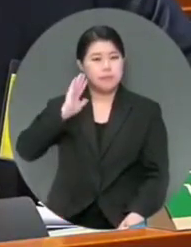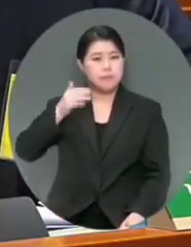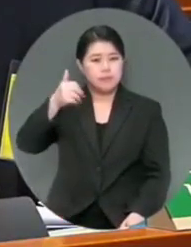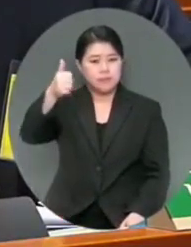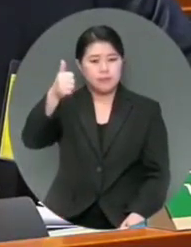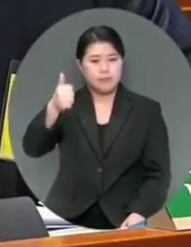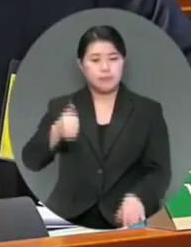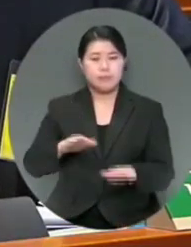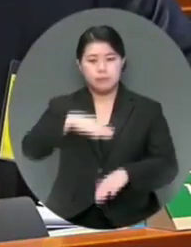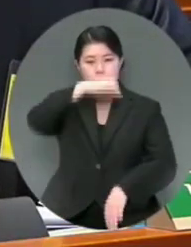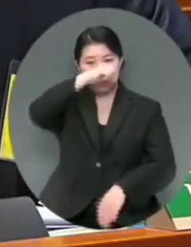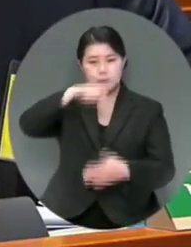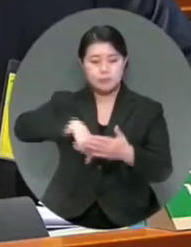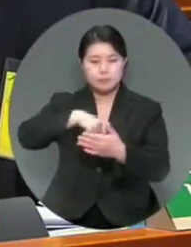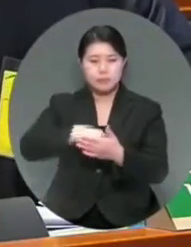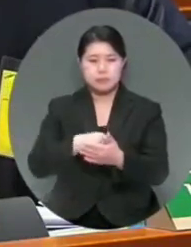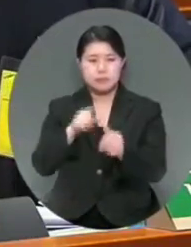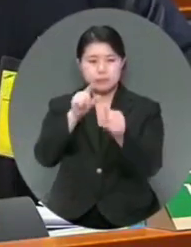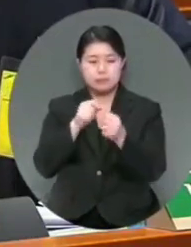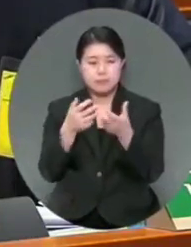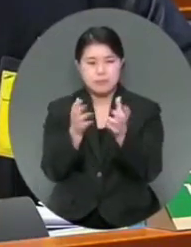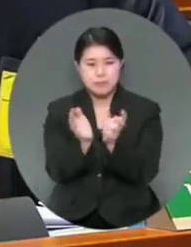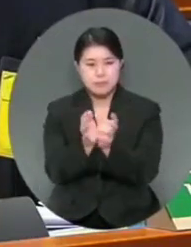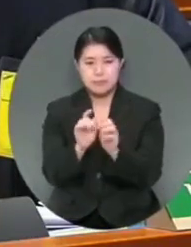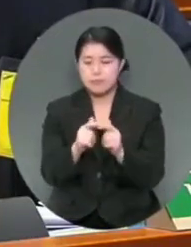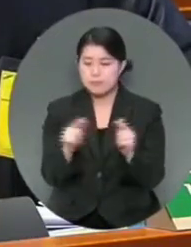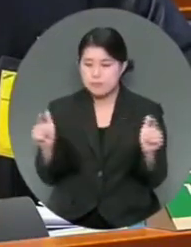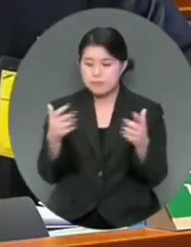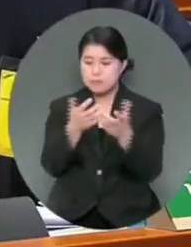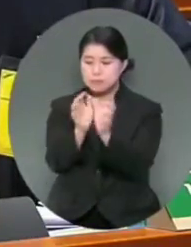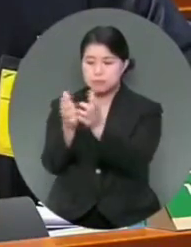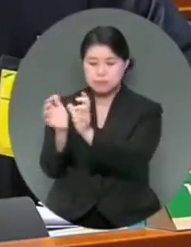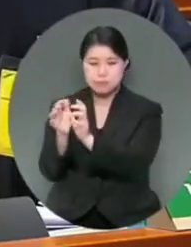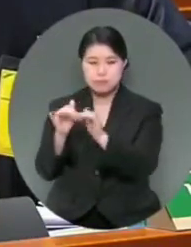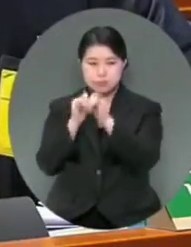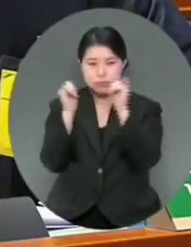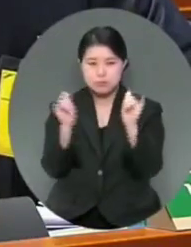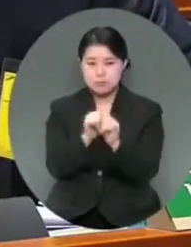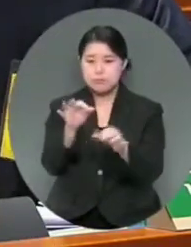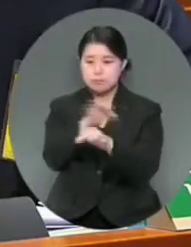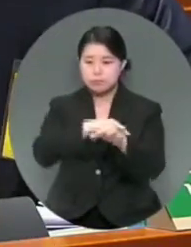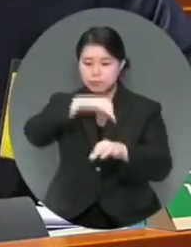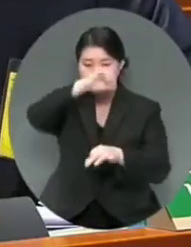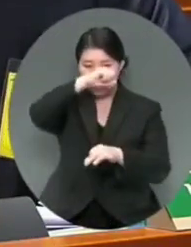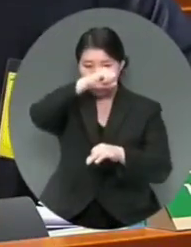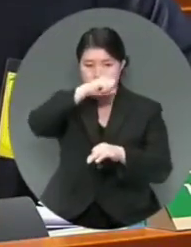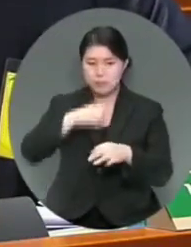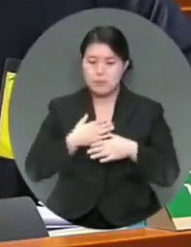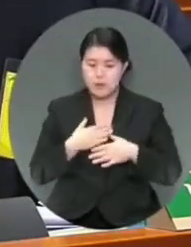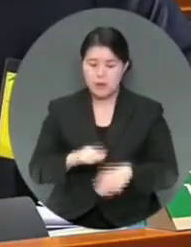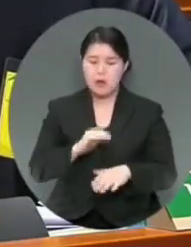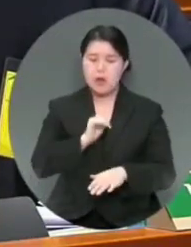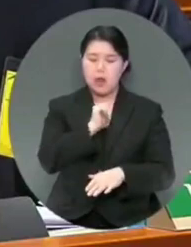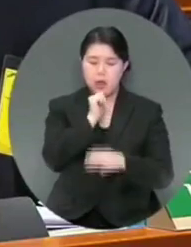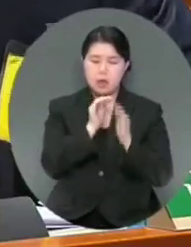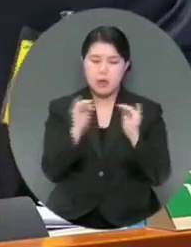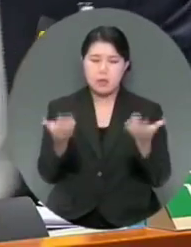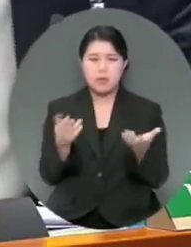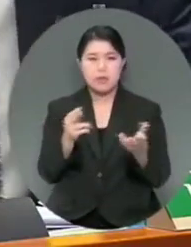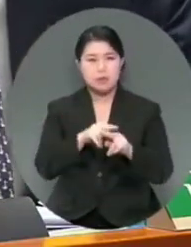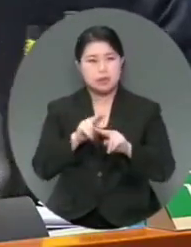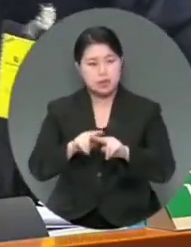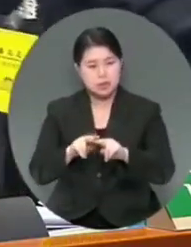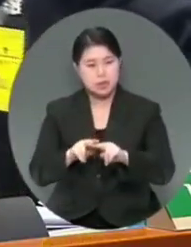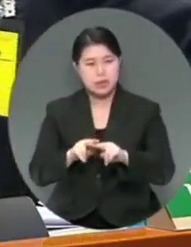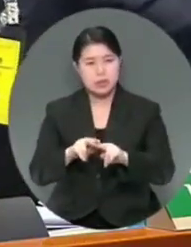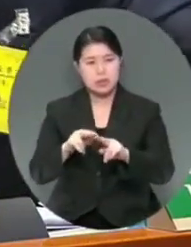대통령께서는 이번 예산에서 이 고용노동부 등 주요 부처의 사회적 경제 관련 예산을 그러니까 취약계층 일자리